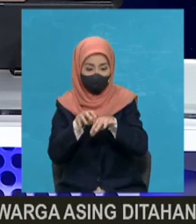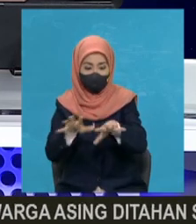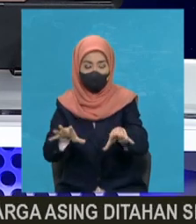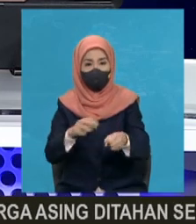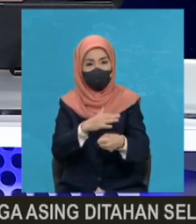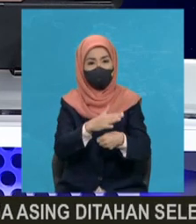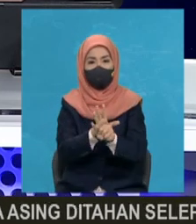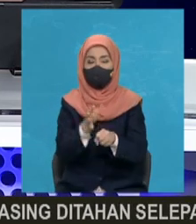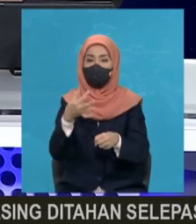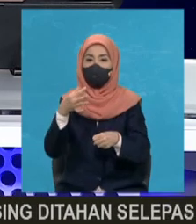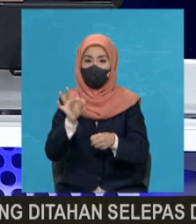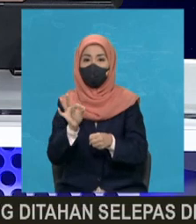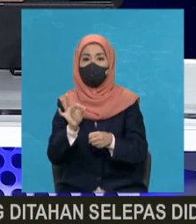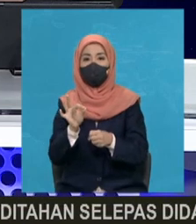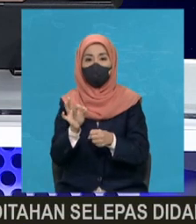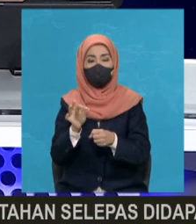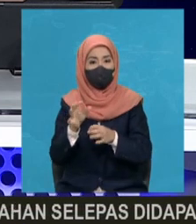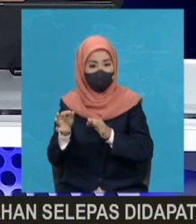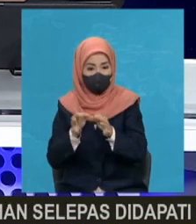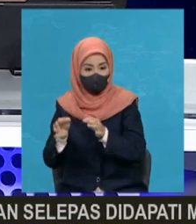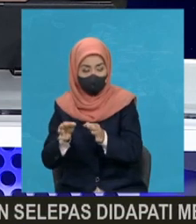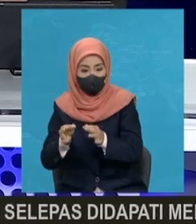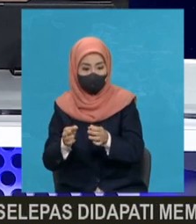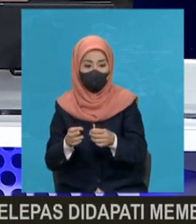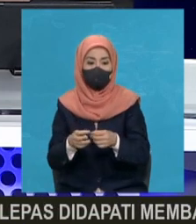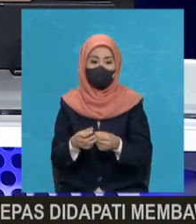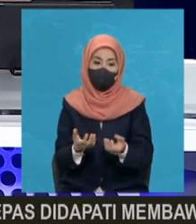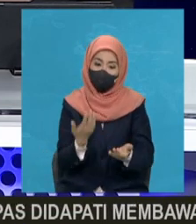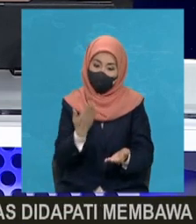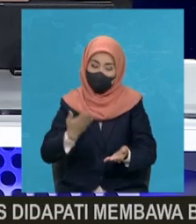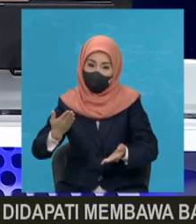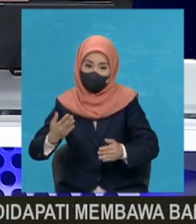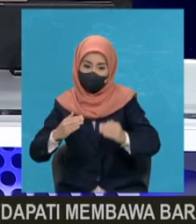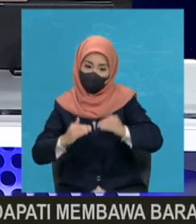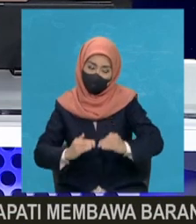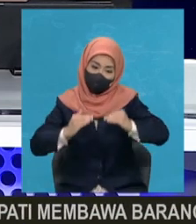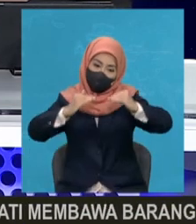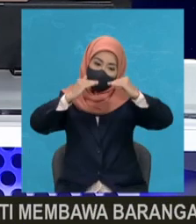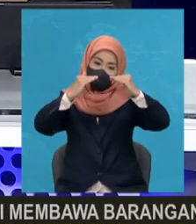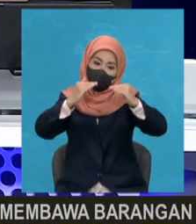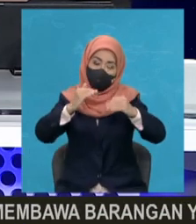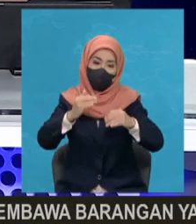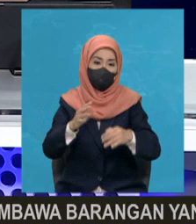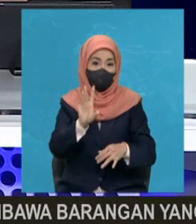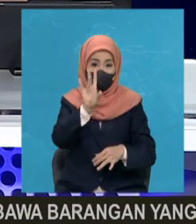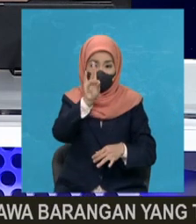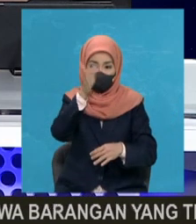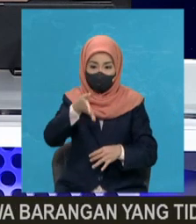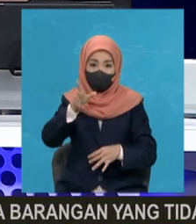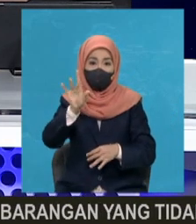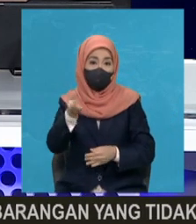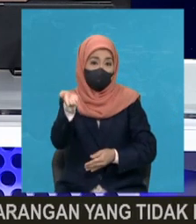nanti di negara ini jelas yang terhormat pemantauan keatas harga peranan telah diperingatkan sejak tujuh ogo